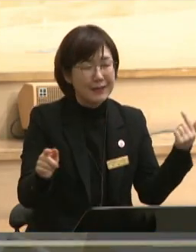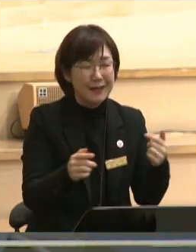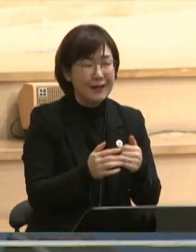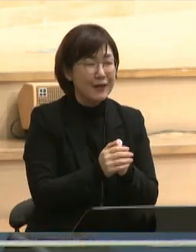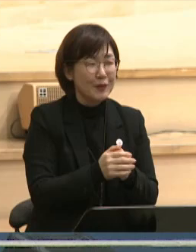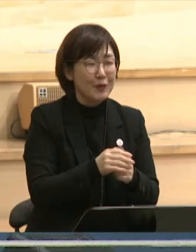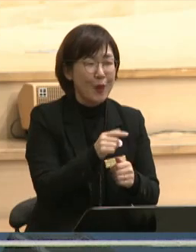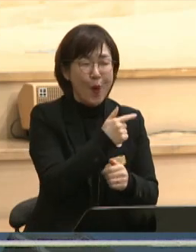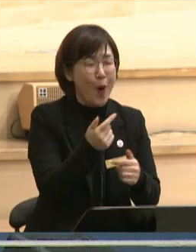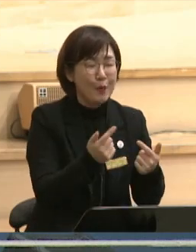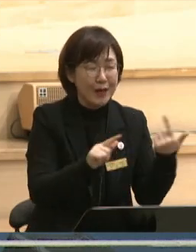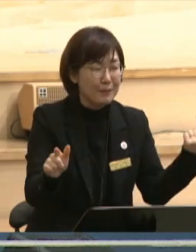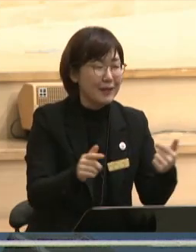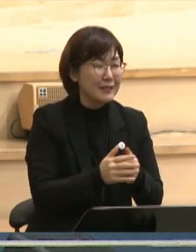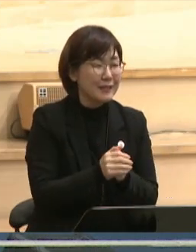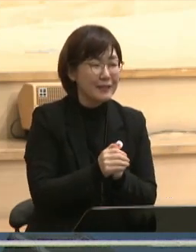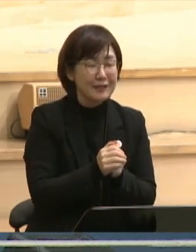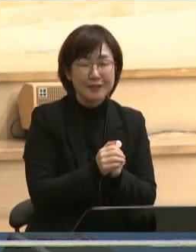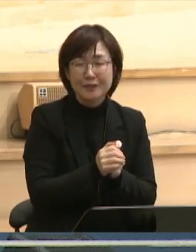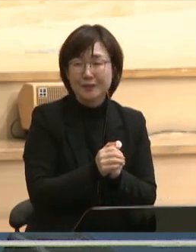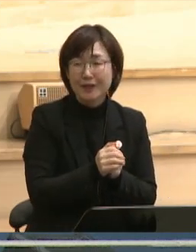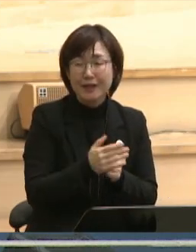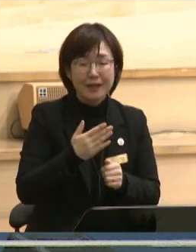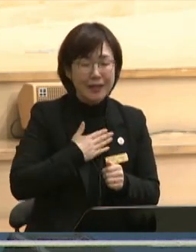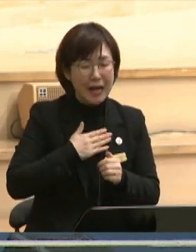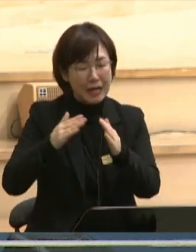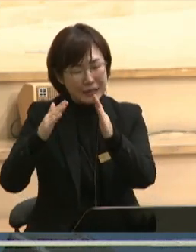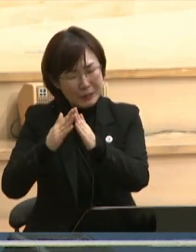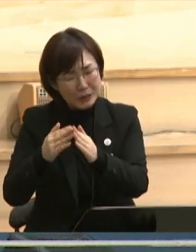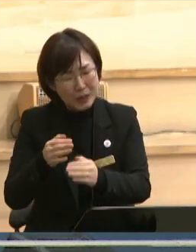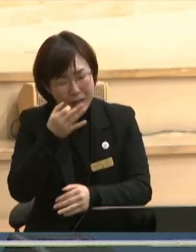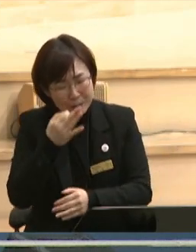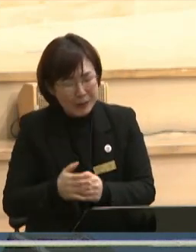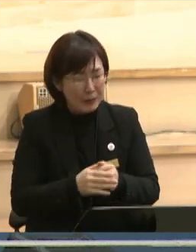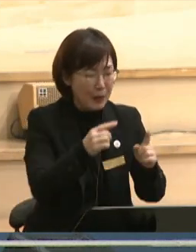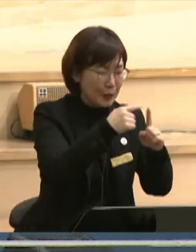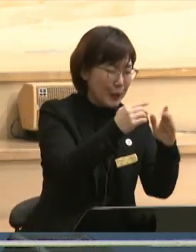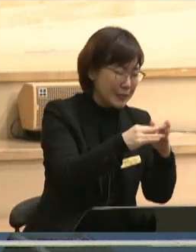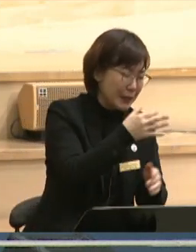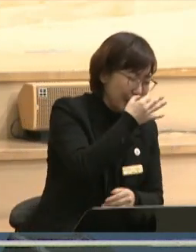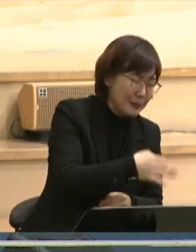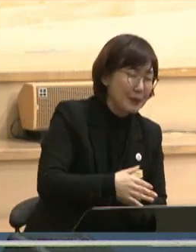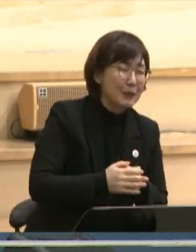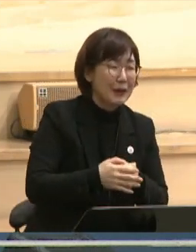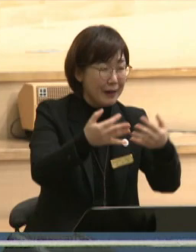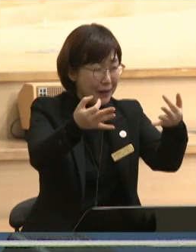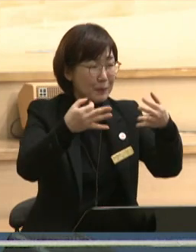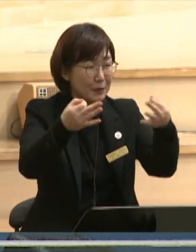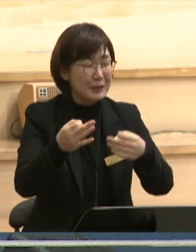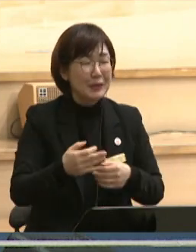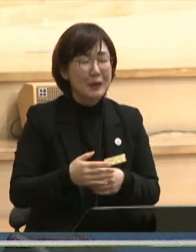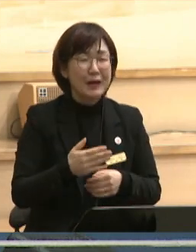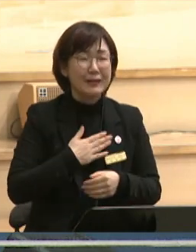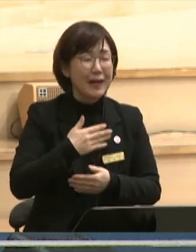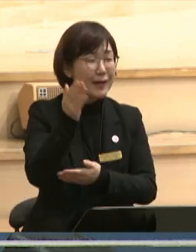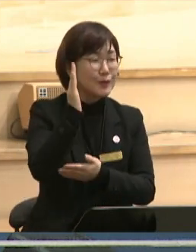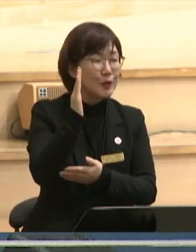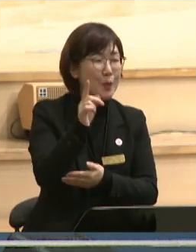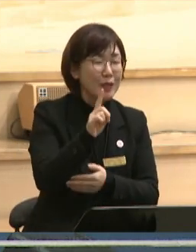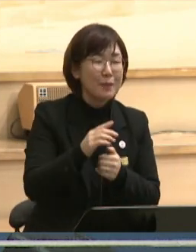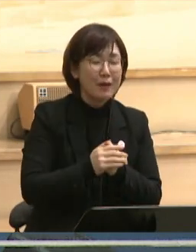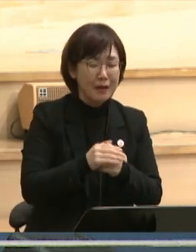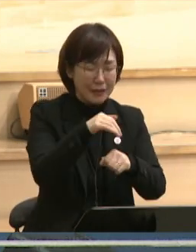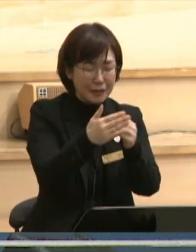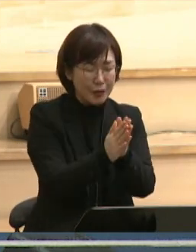너무 달라요 여러분 제가 집에서 교회에서 힘들겠어요 안 힘들겠어요 여러분이 설교는 제가